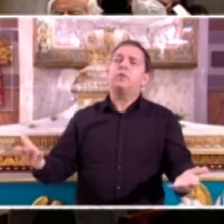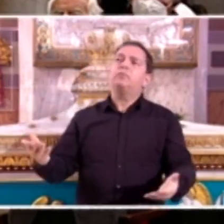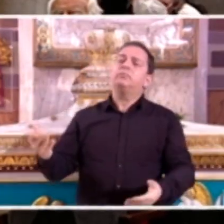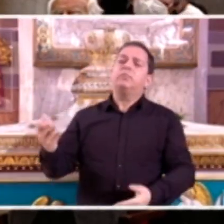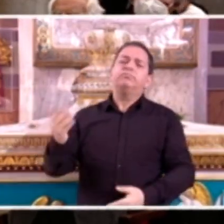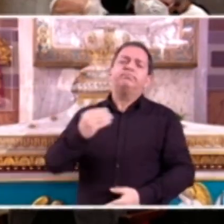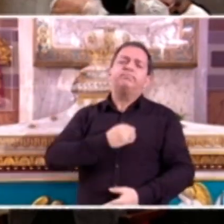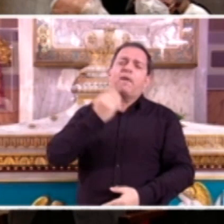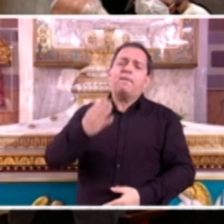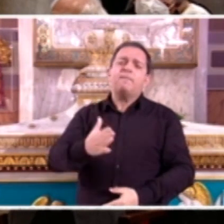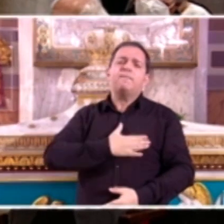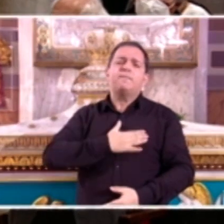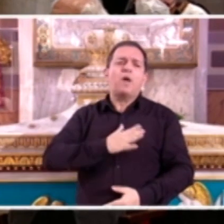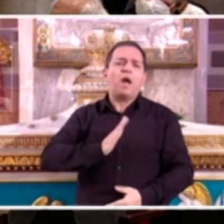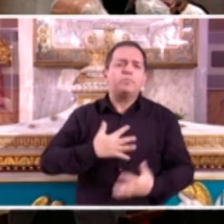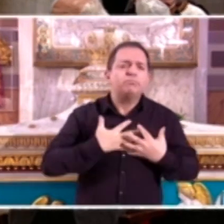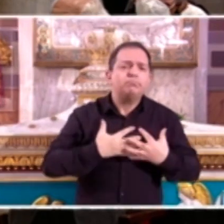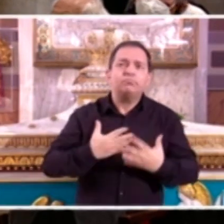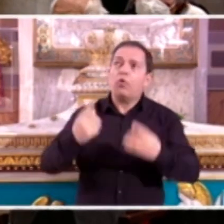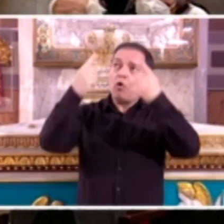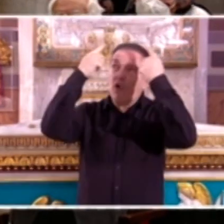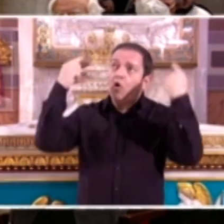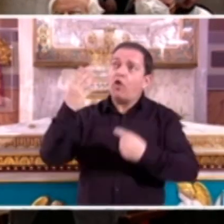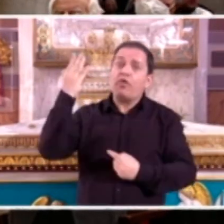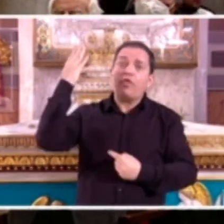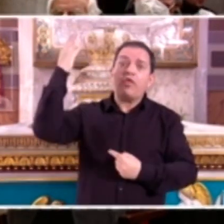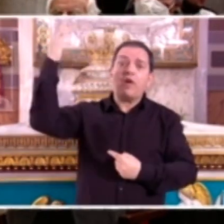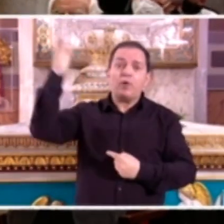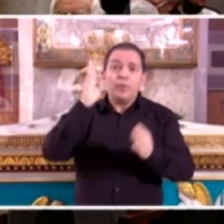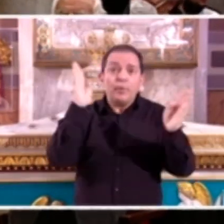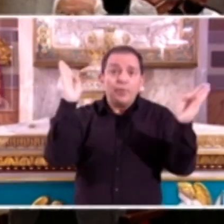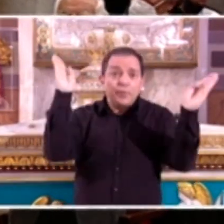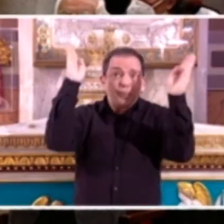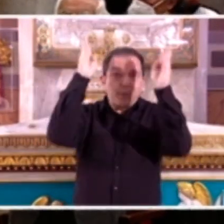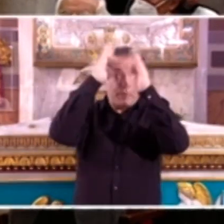Όπως εν άνθρωπος Θεός μόνο προς δεξάμενος